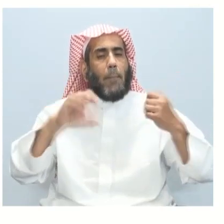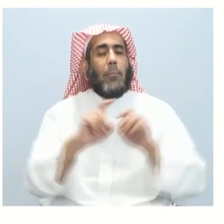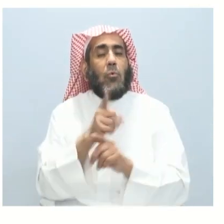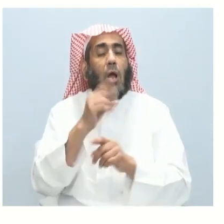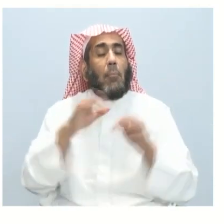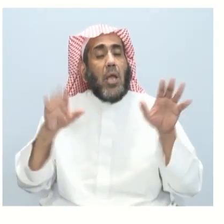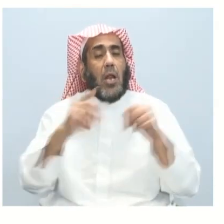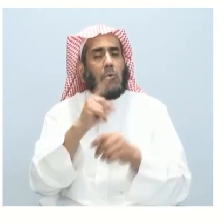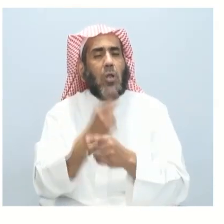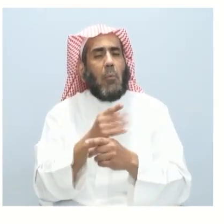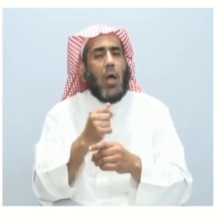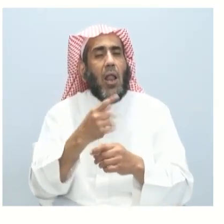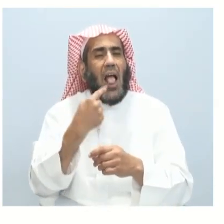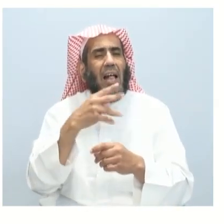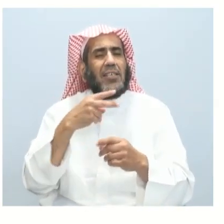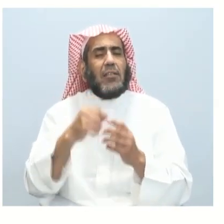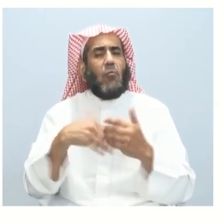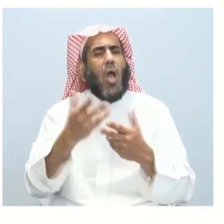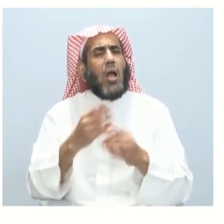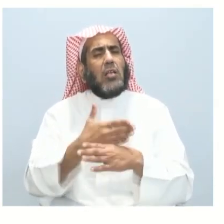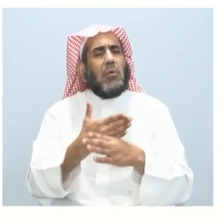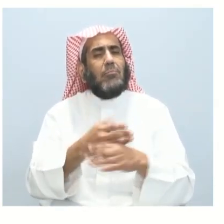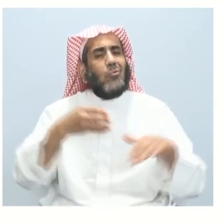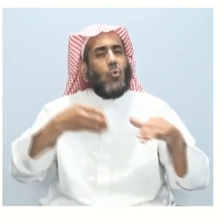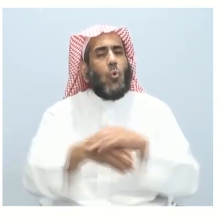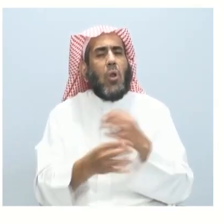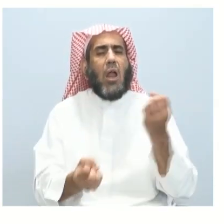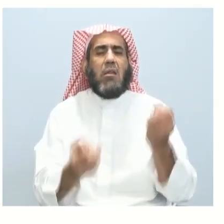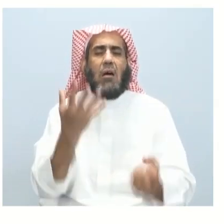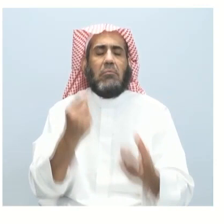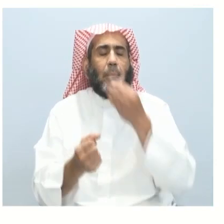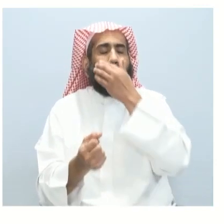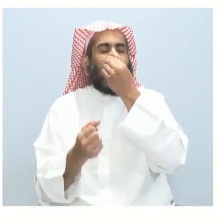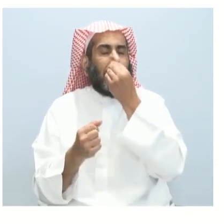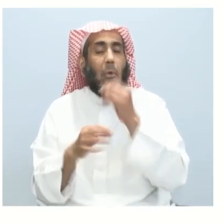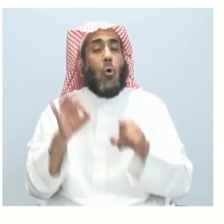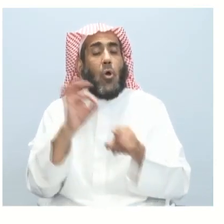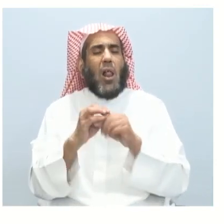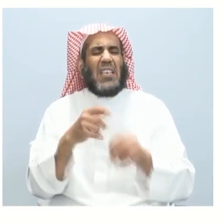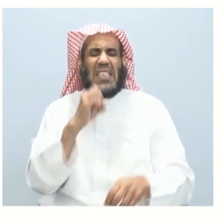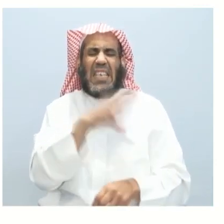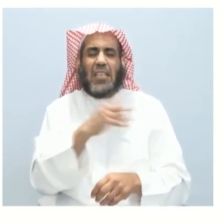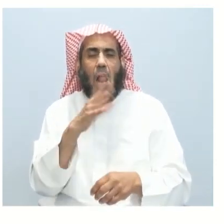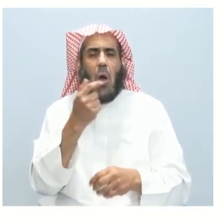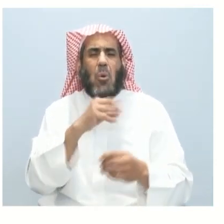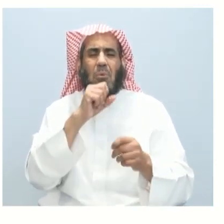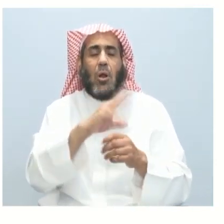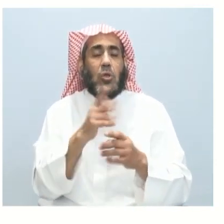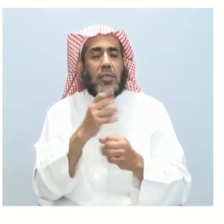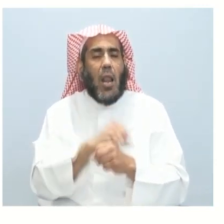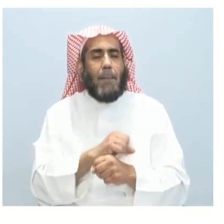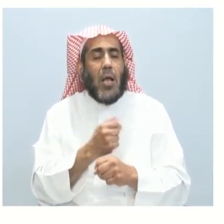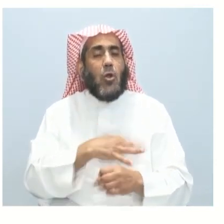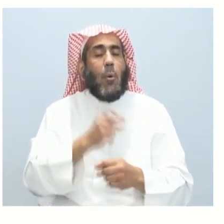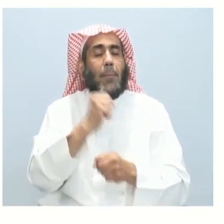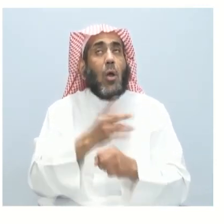ايضا النبي صلى الله عليه وسلم ان حصائد الالسنه هي اكثر اسباب دخول النار وايضا وصل الامر في كراهيه القول الباطل يقول الرسول صلى الله عليه وسلم من